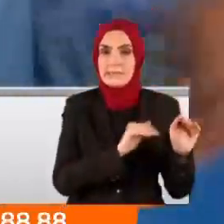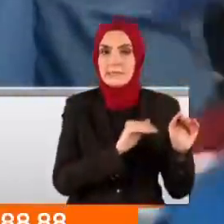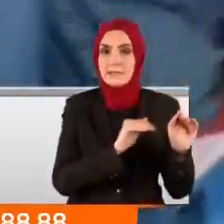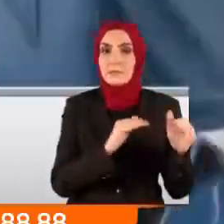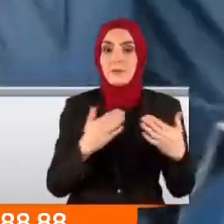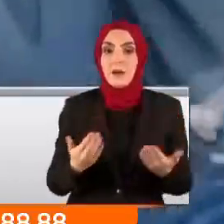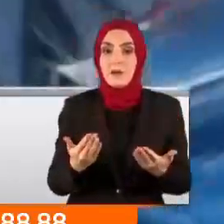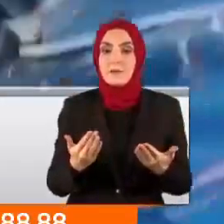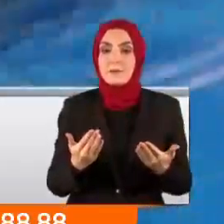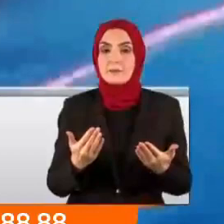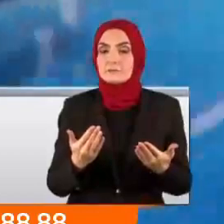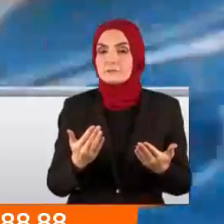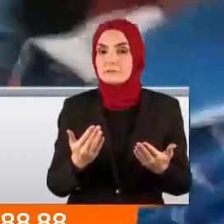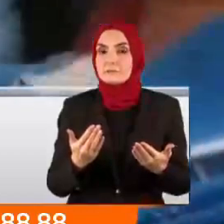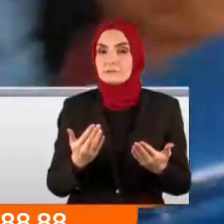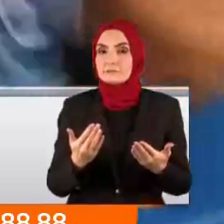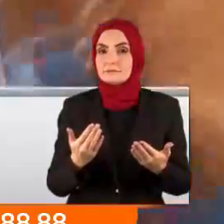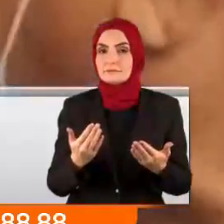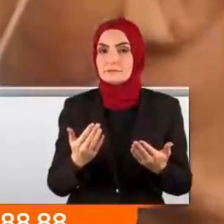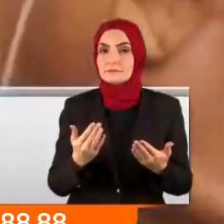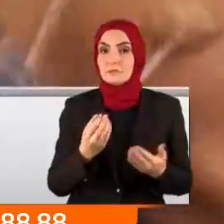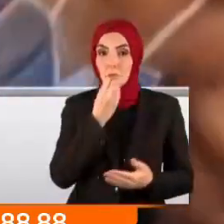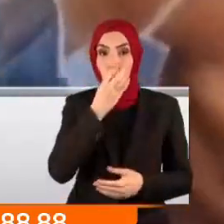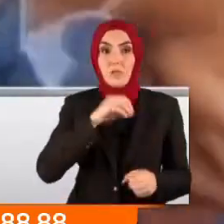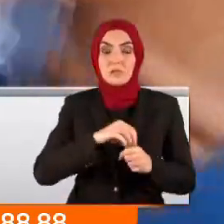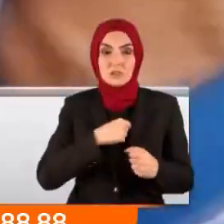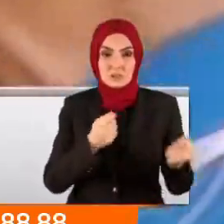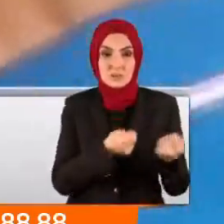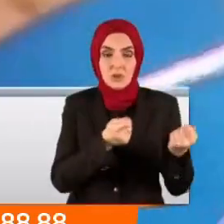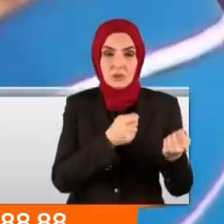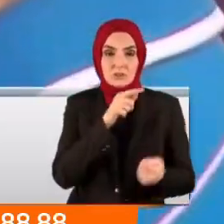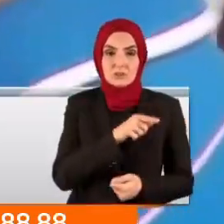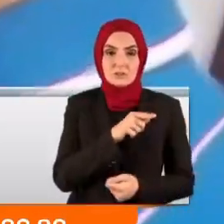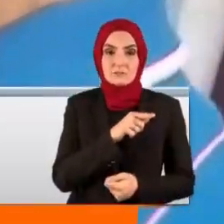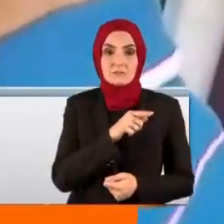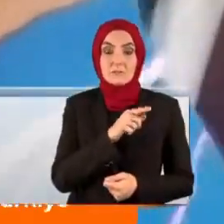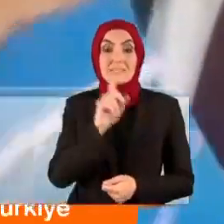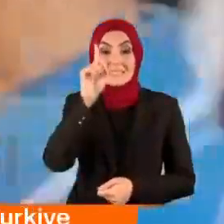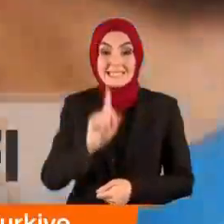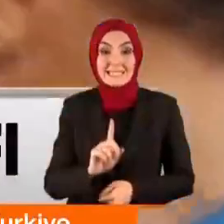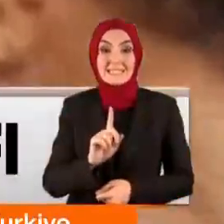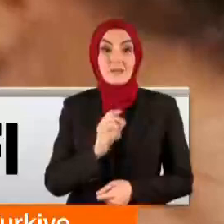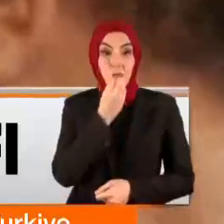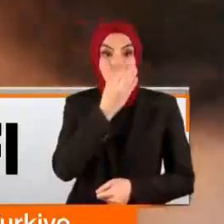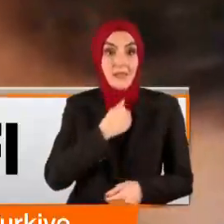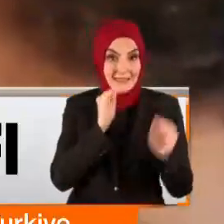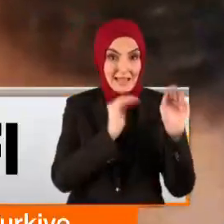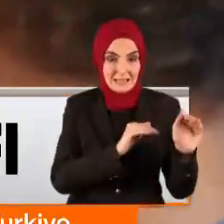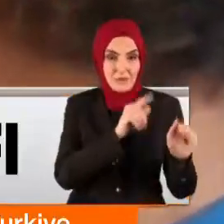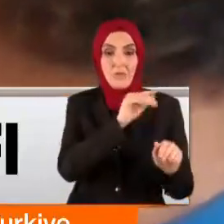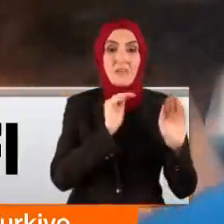imza veriyorum. Tayyip Erdoğan için sonra Abdullah Gül için çalıştım. Değil işte. Önce ona destek verdim.